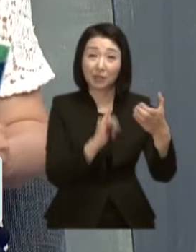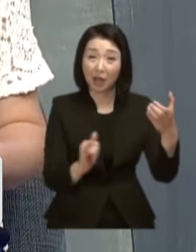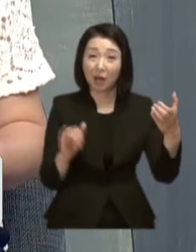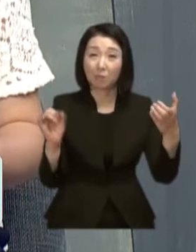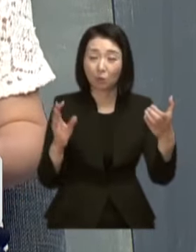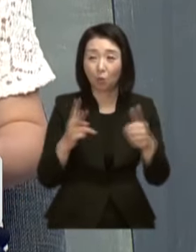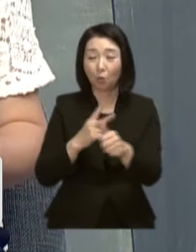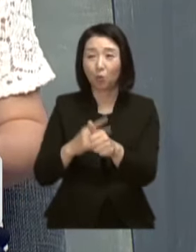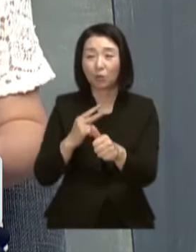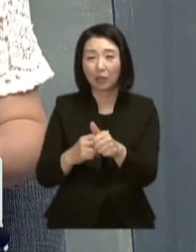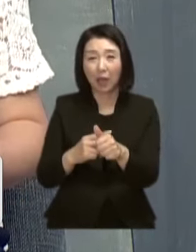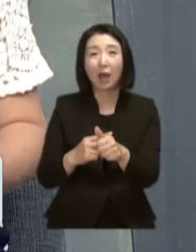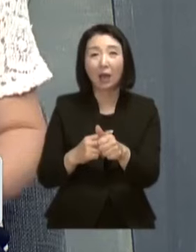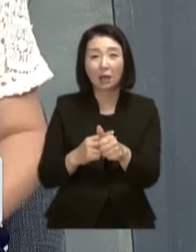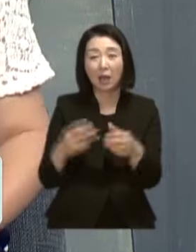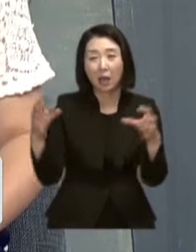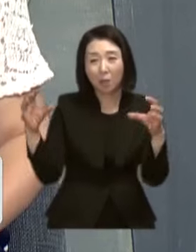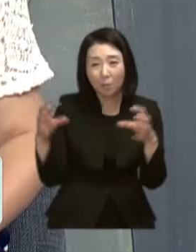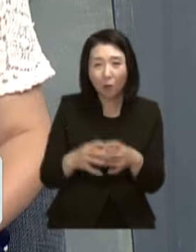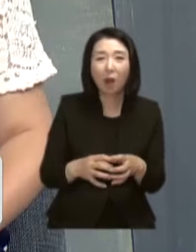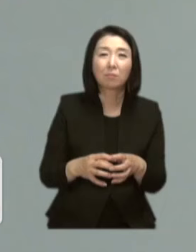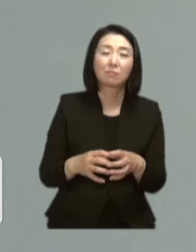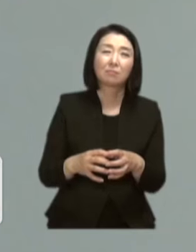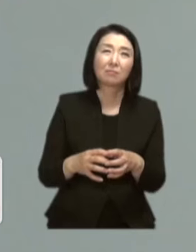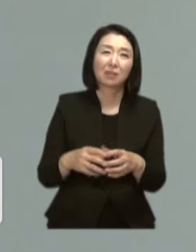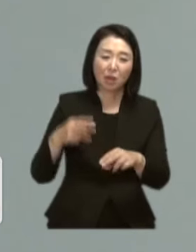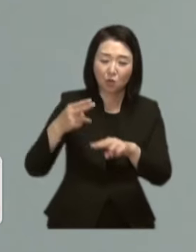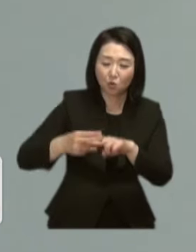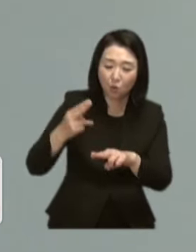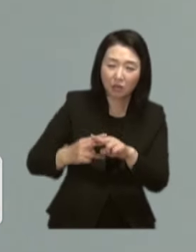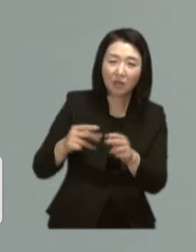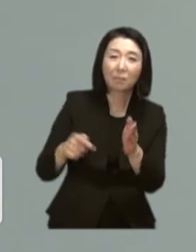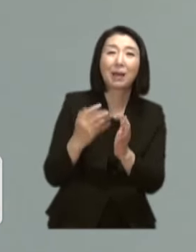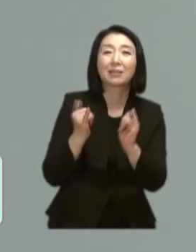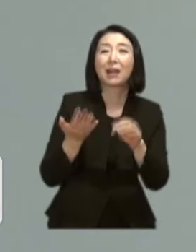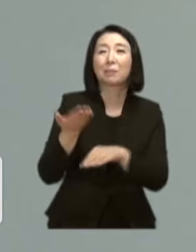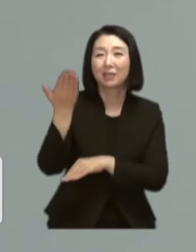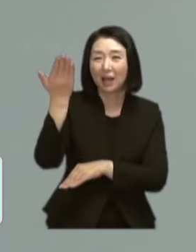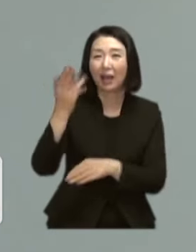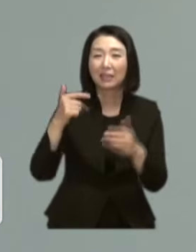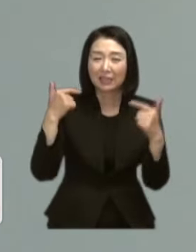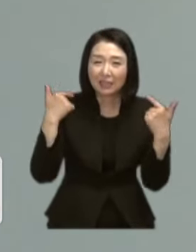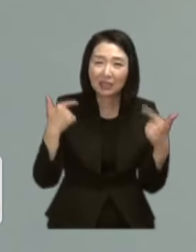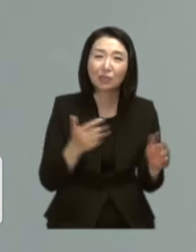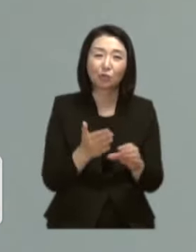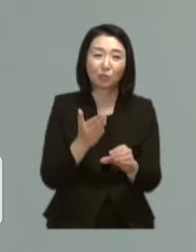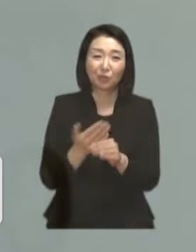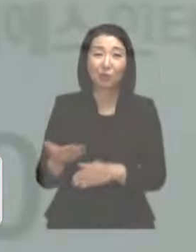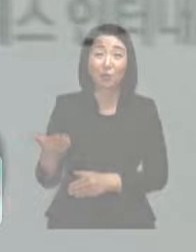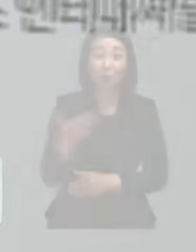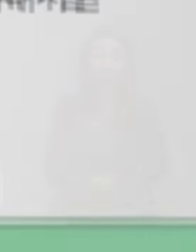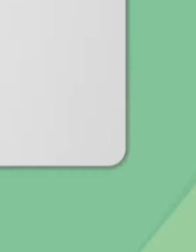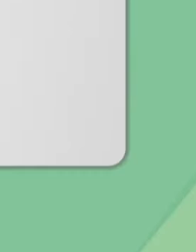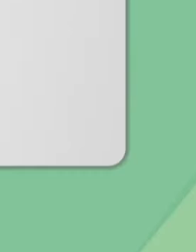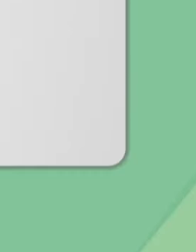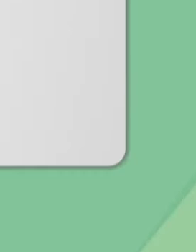100여 인분의 식사가 매끼 베풀어지고 있는데요. 아, 시티스 가족 여러분, 기도와 후원으로 힘이 돼주세요.